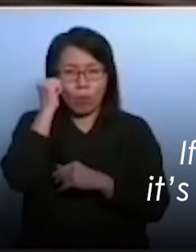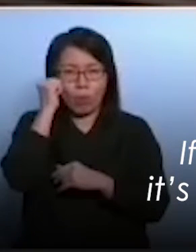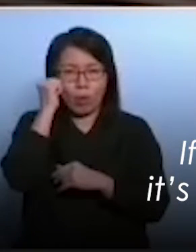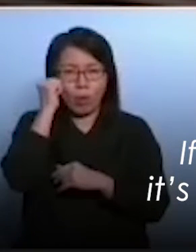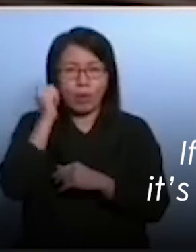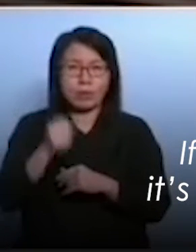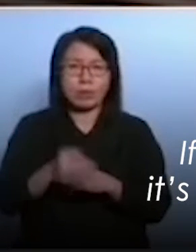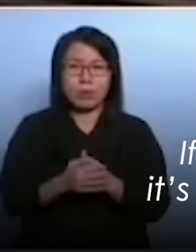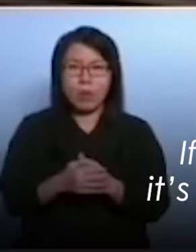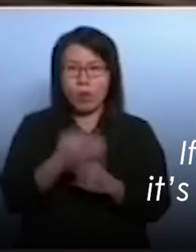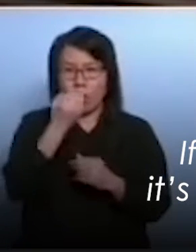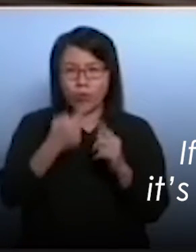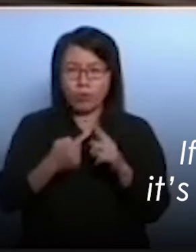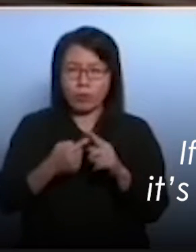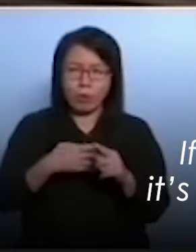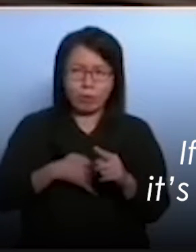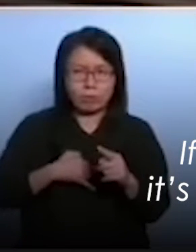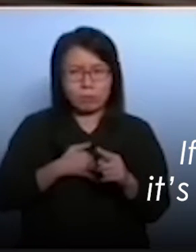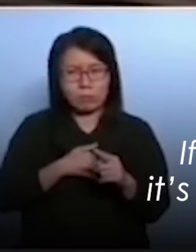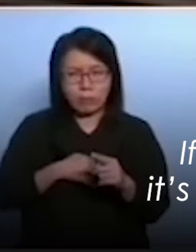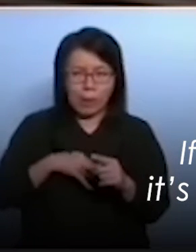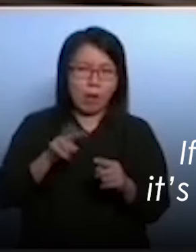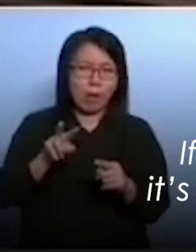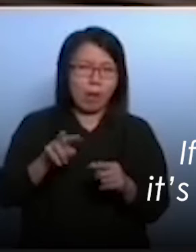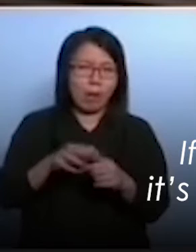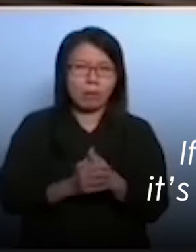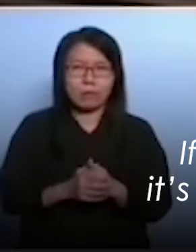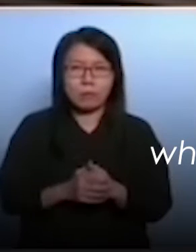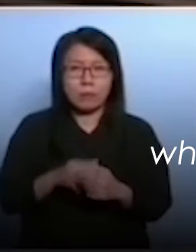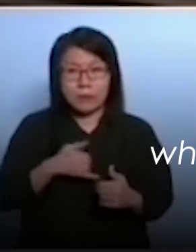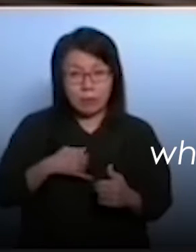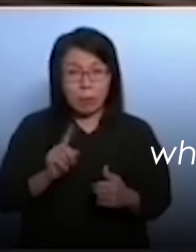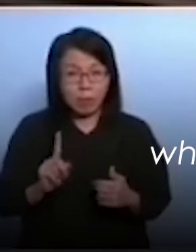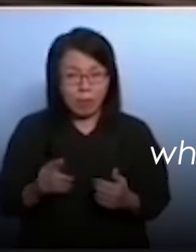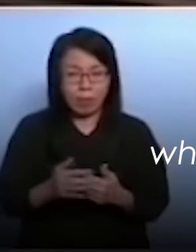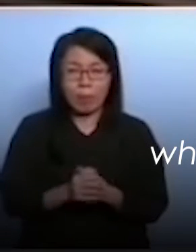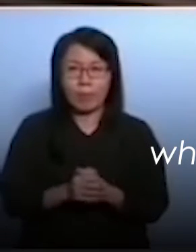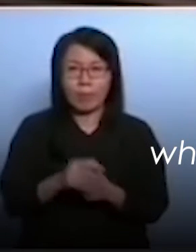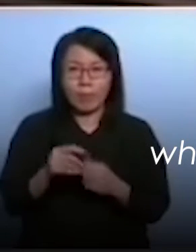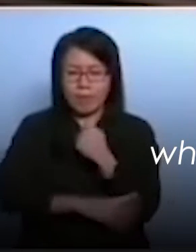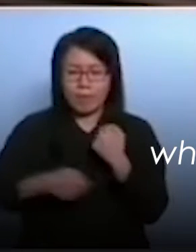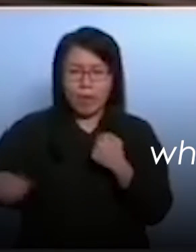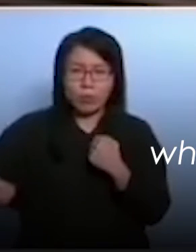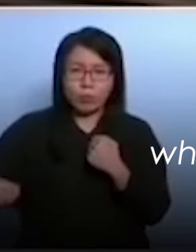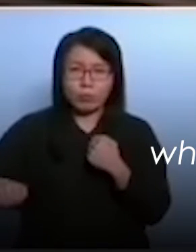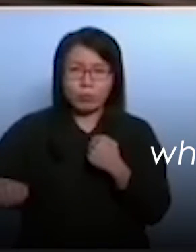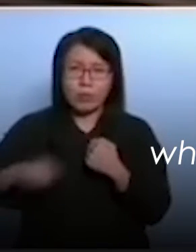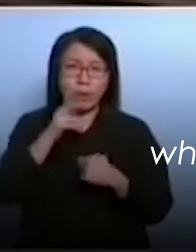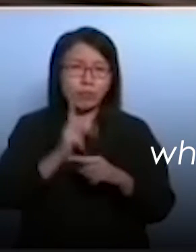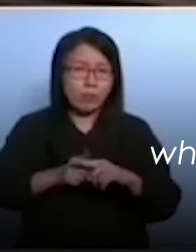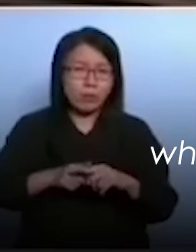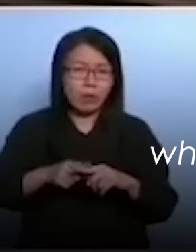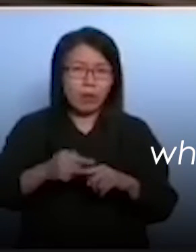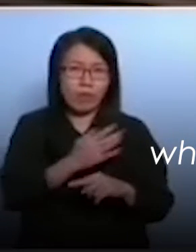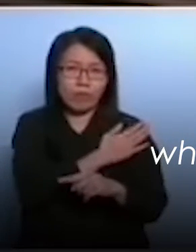民心目中會有一個疑問。那個疑問就係、是，咁呢啲嘅法官，當佢如果審訊一啲